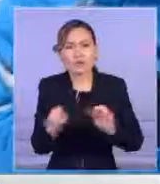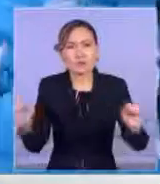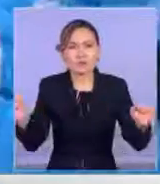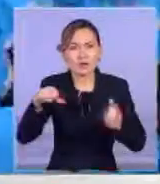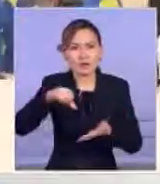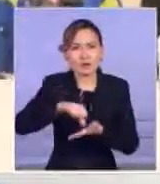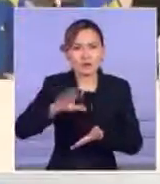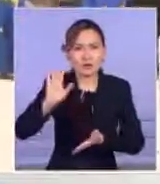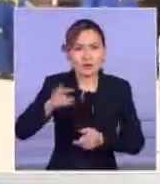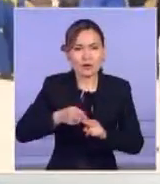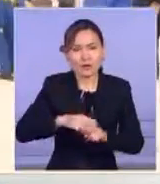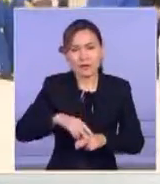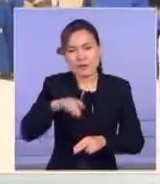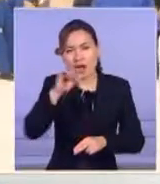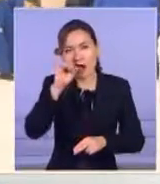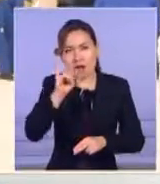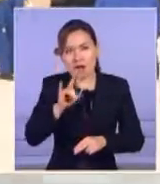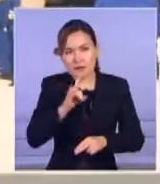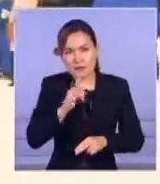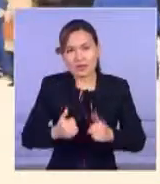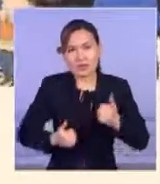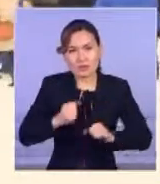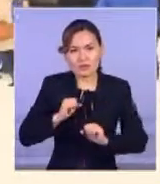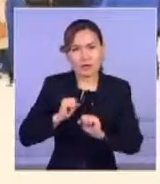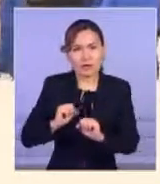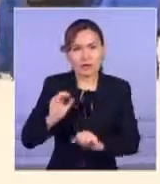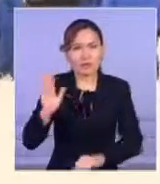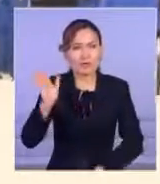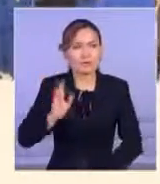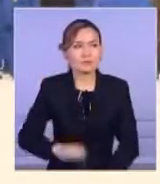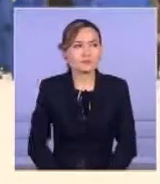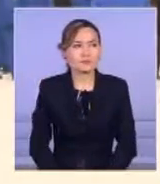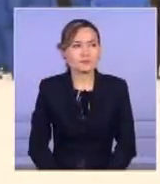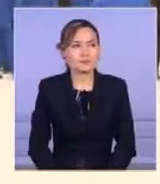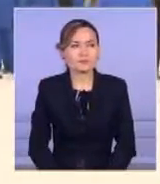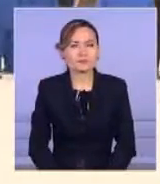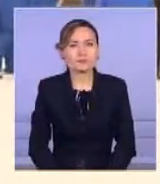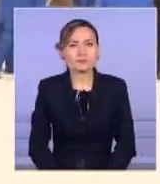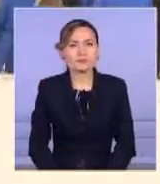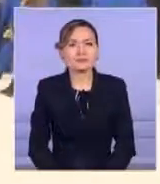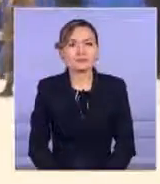қорғайтын болады. Дамир Берікұлы, Анатолий Полянный, Ақмола облысынан, хабар 24.